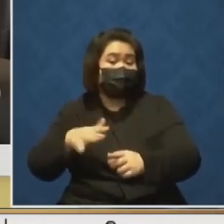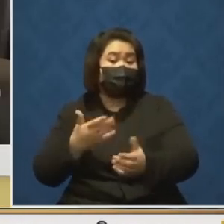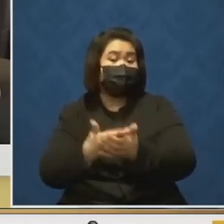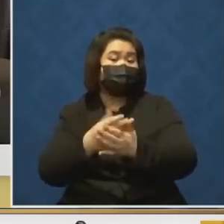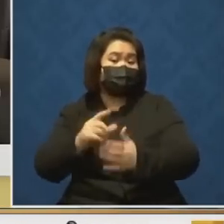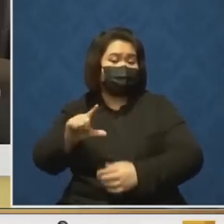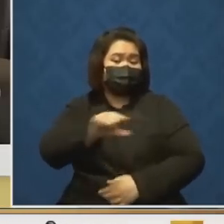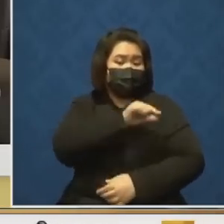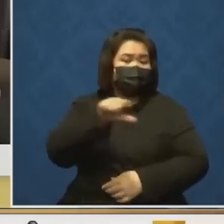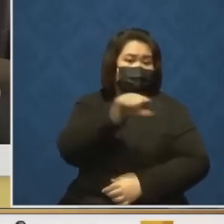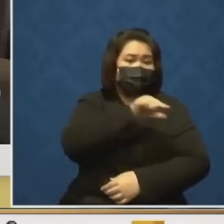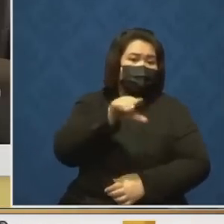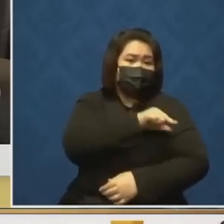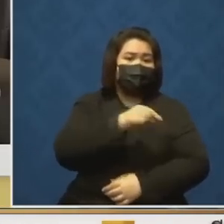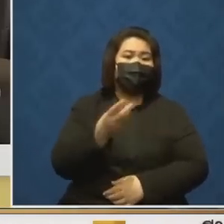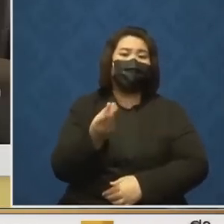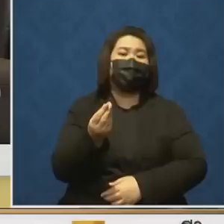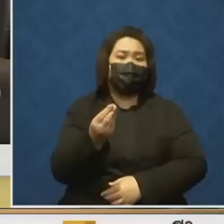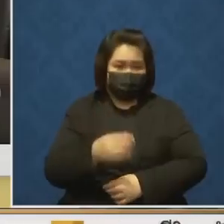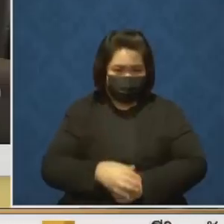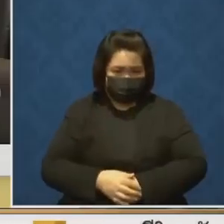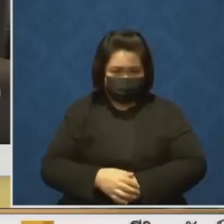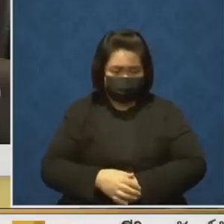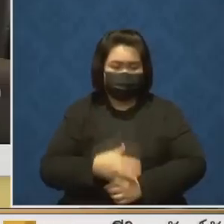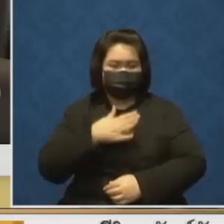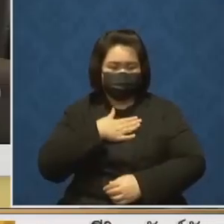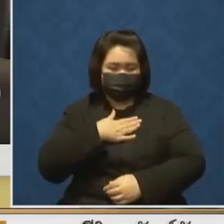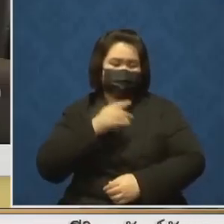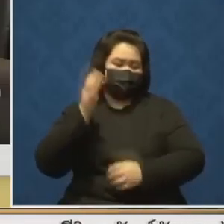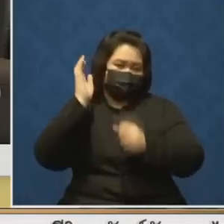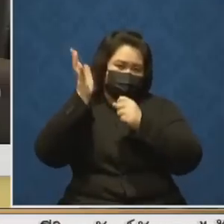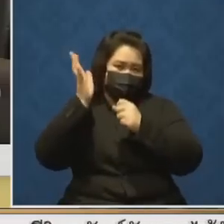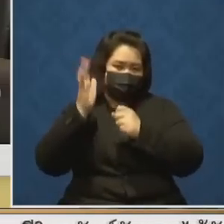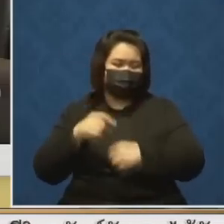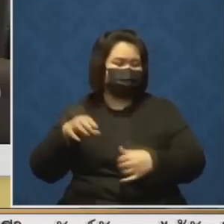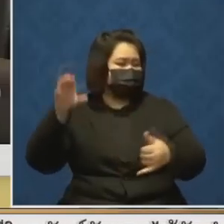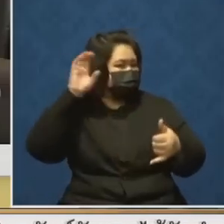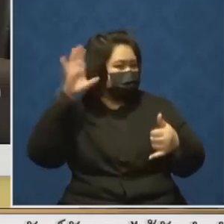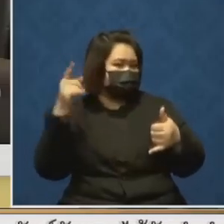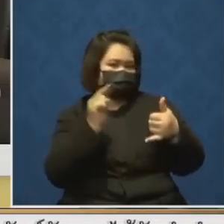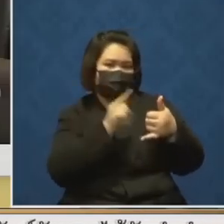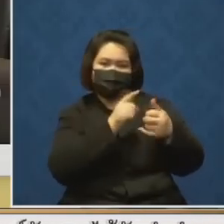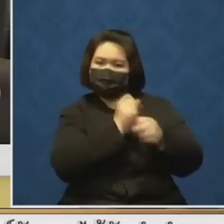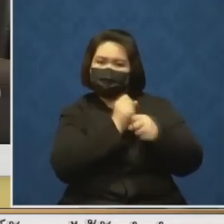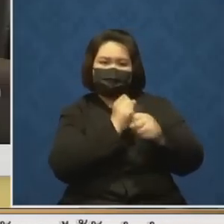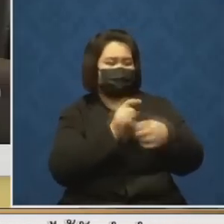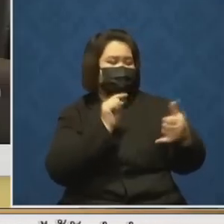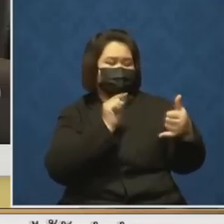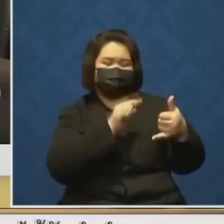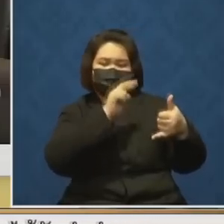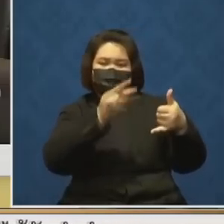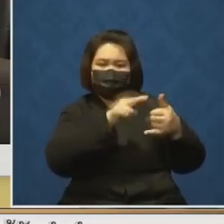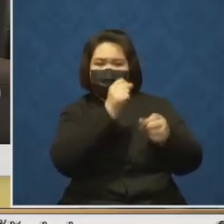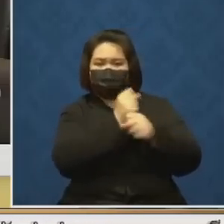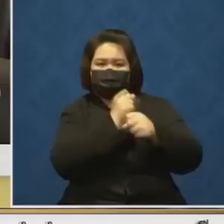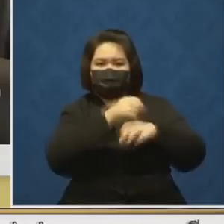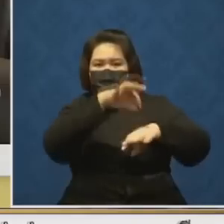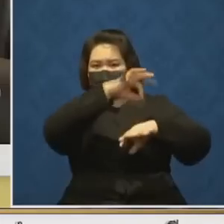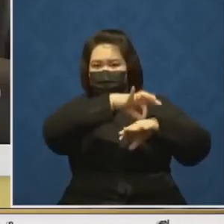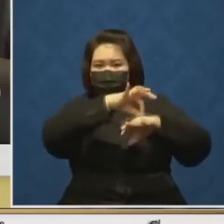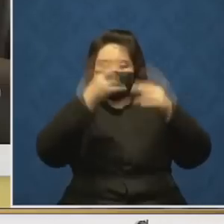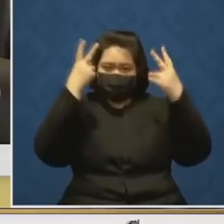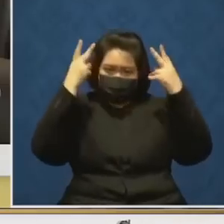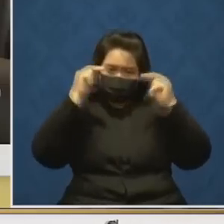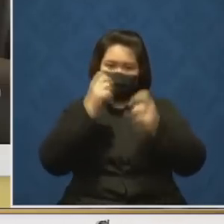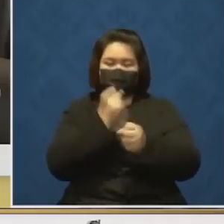ไปเท่าไห่แล้วจากที่อภิพัมาทั้หมดดฉไม่สามารถทจะไ้วางใจใหผลเอกประยุตจนโอชาดำ nar McAและหcios